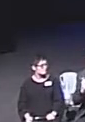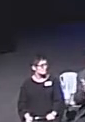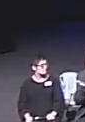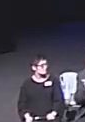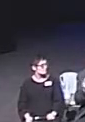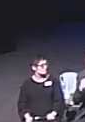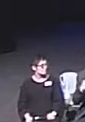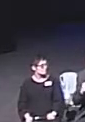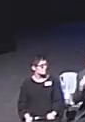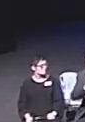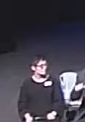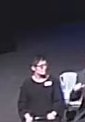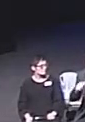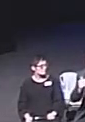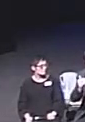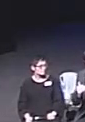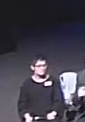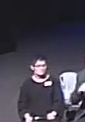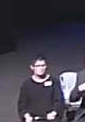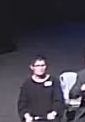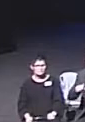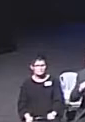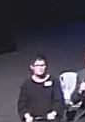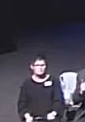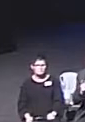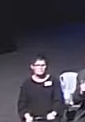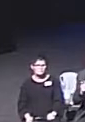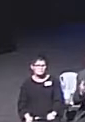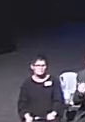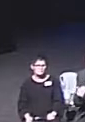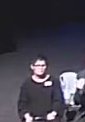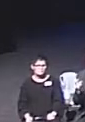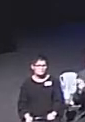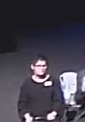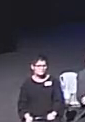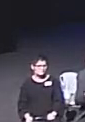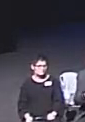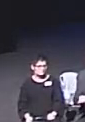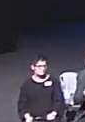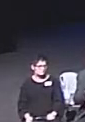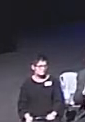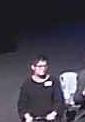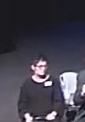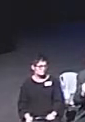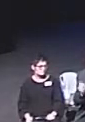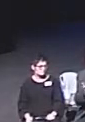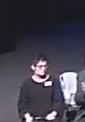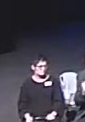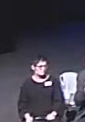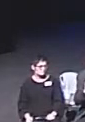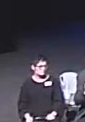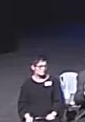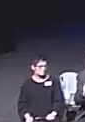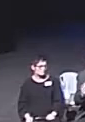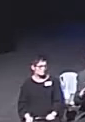vertaisopastajat madaltavat kuntalaisten kynnystä ottaa sähköisiä palveluita käyttöön ja tehostuvat käytön oppimista.